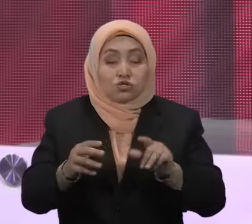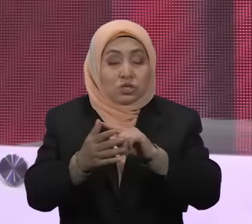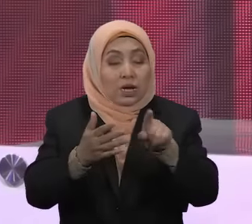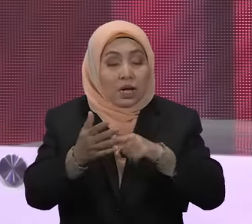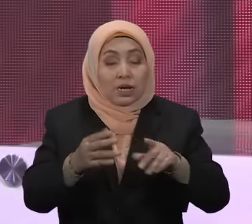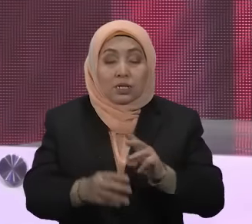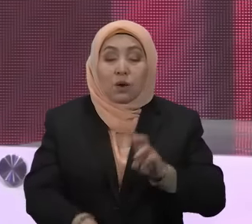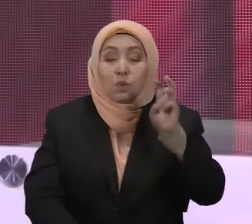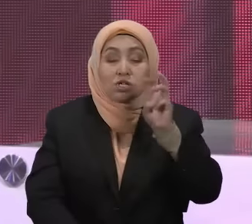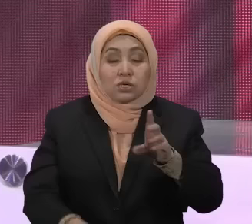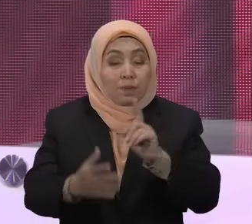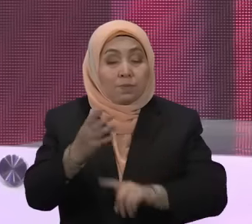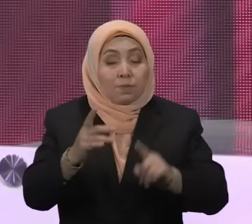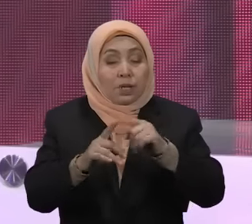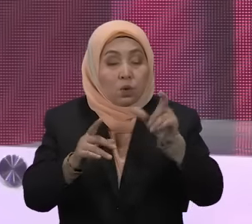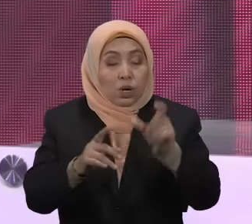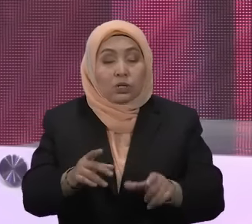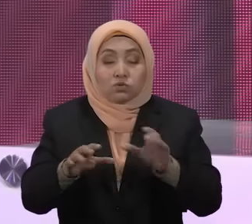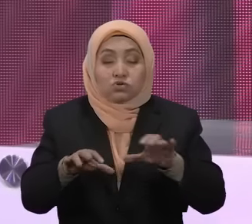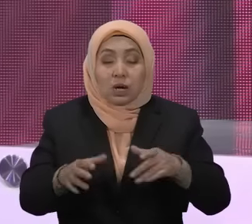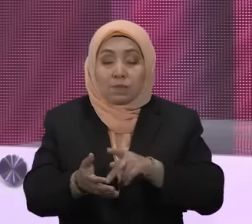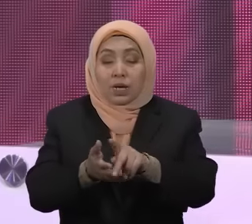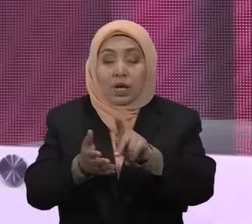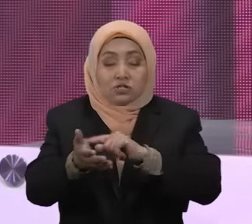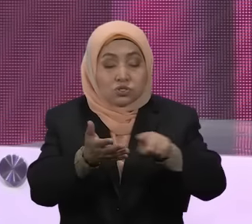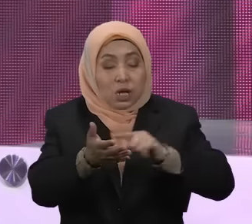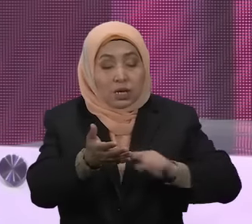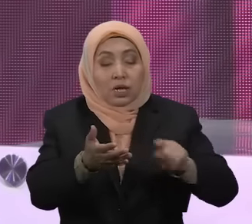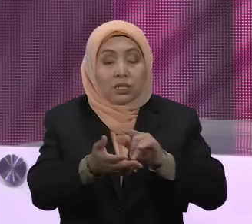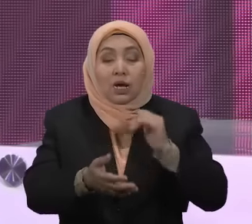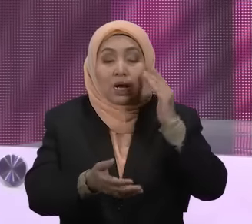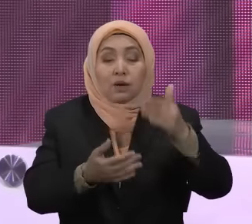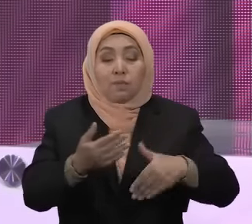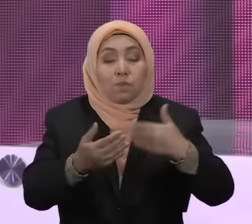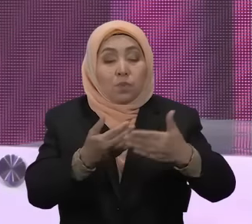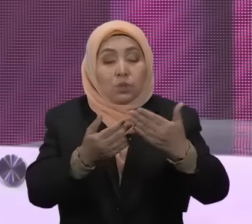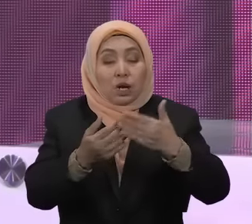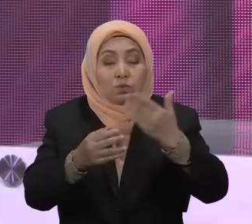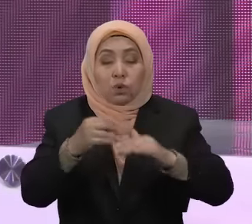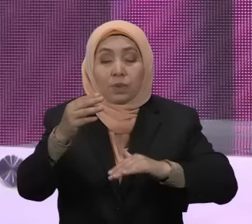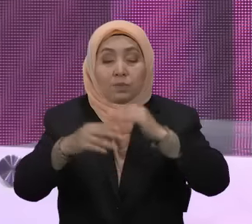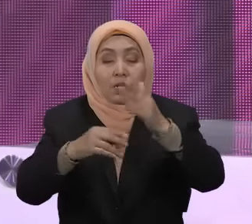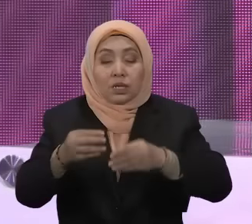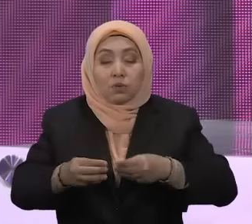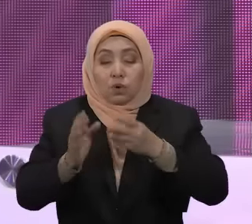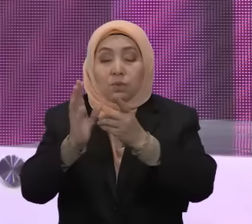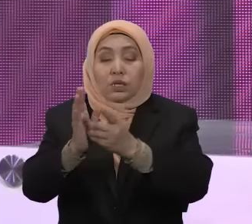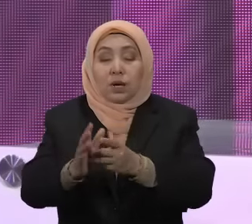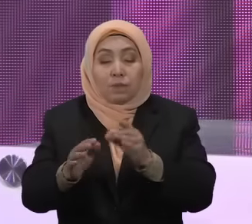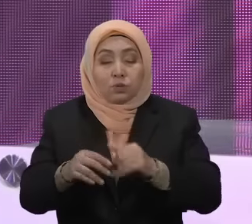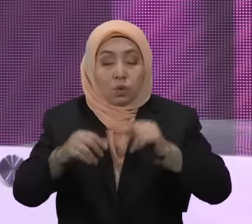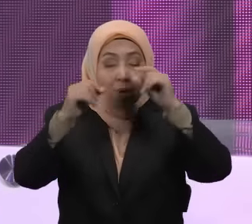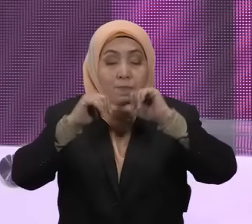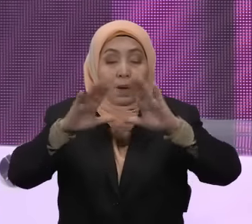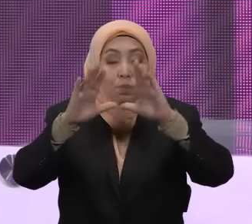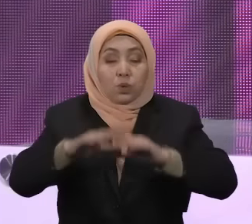wajib, dan apabila orang itu sudah menunaikan zakat, maka dia akan mudah untuk membina, menyumbang untuk